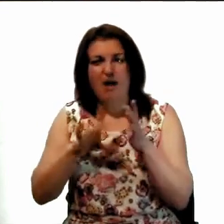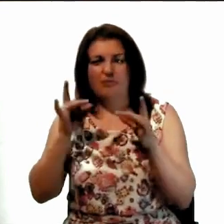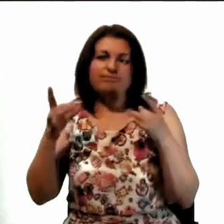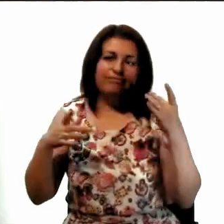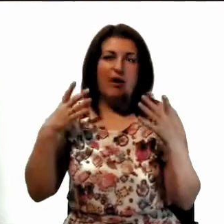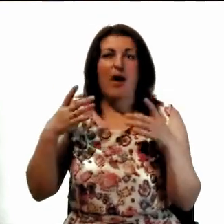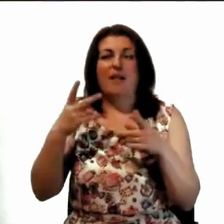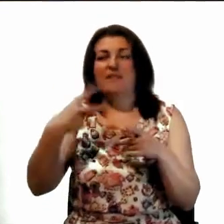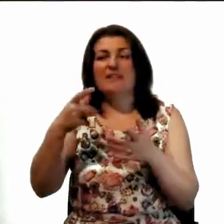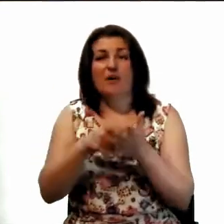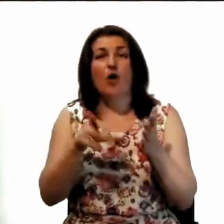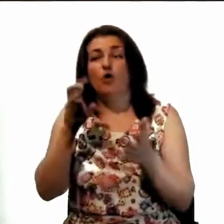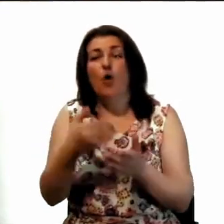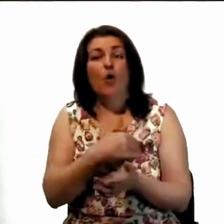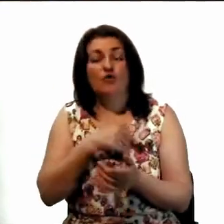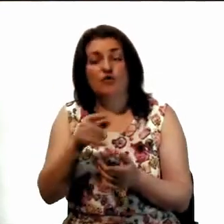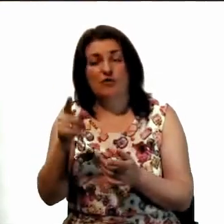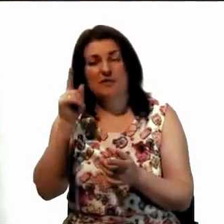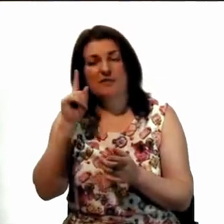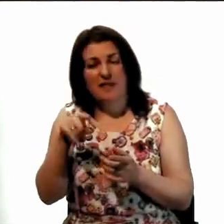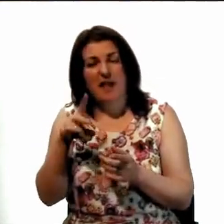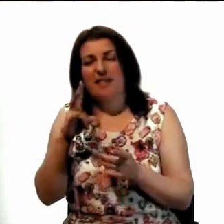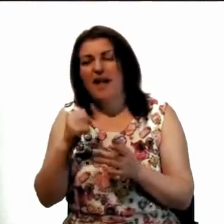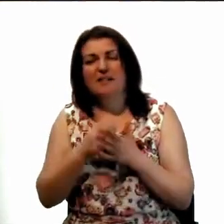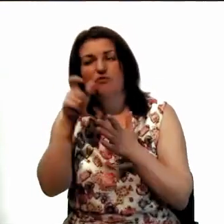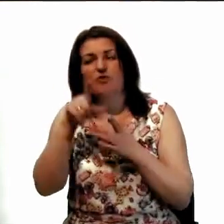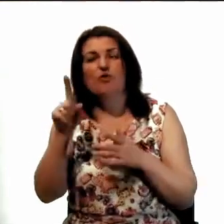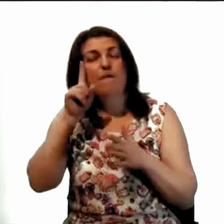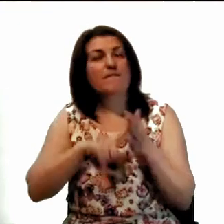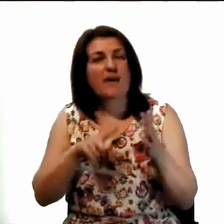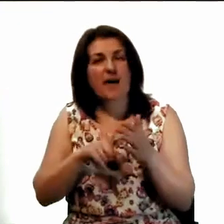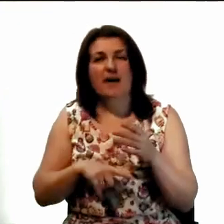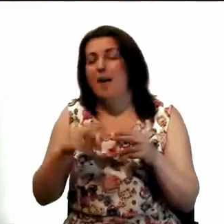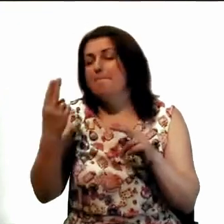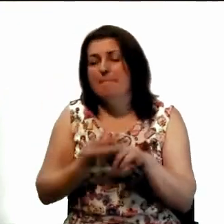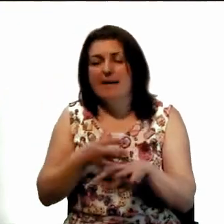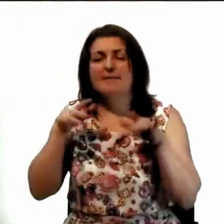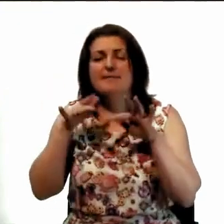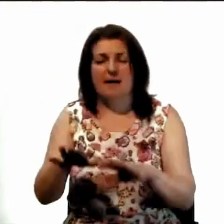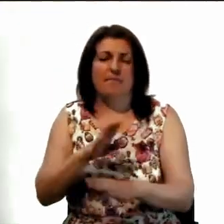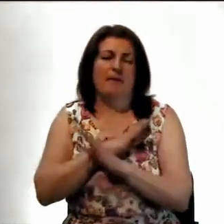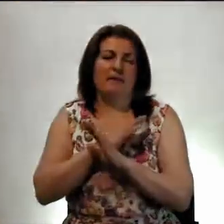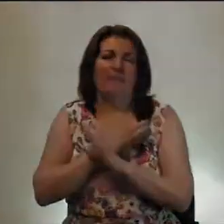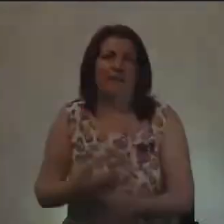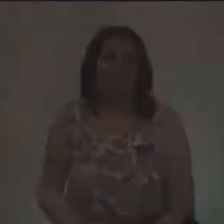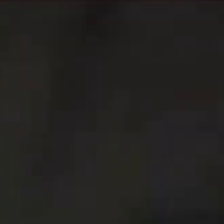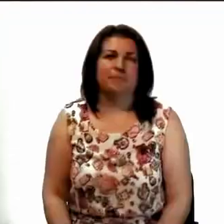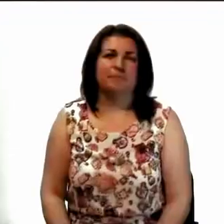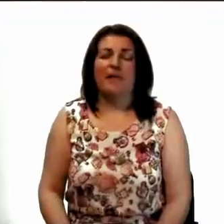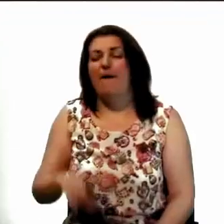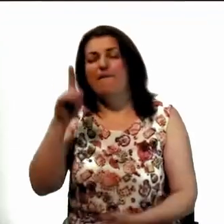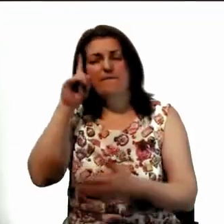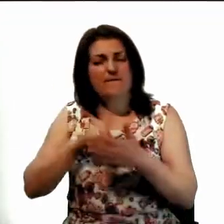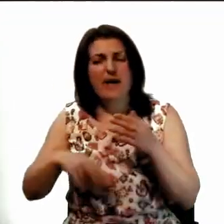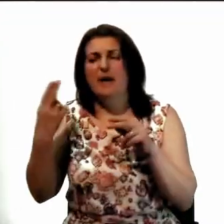20 стих. «Но хочешь ли знать, неосновательный человек, что вера без дел мертва?» Вера